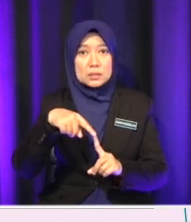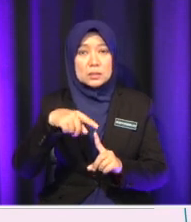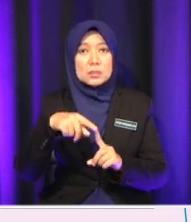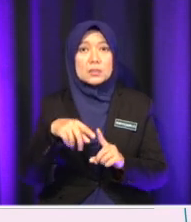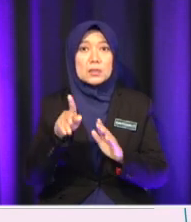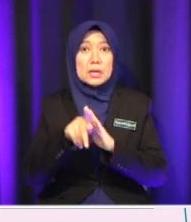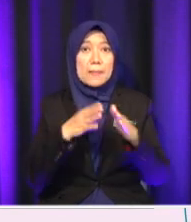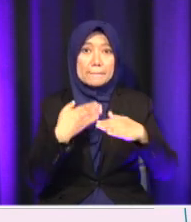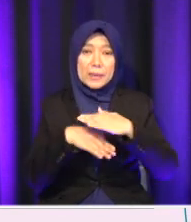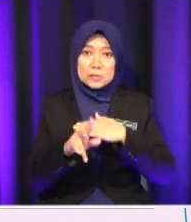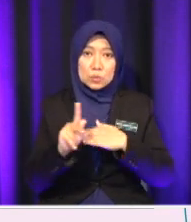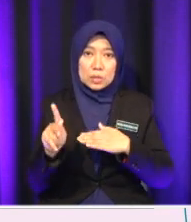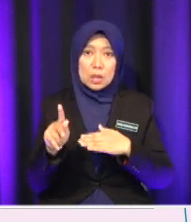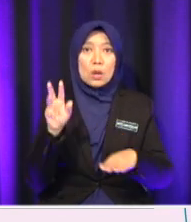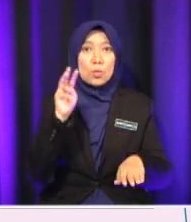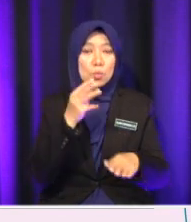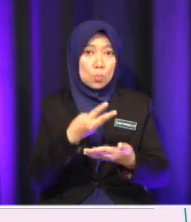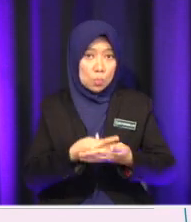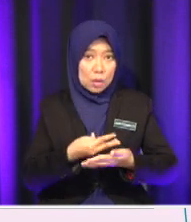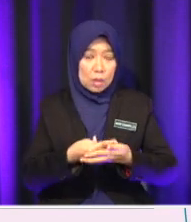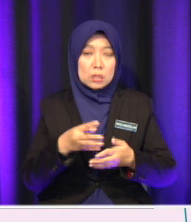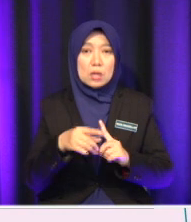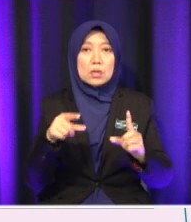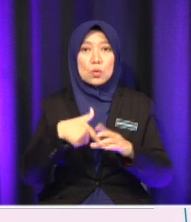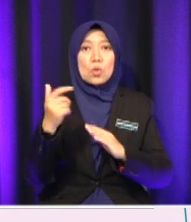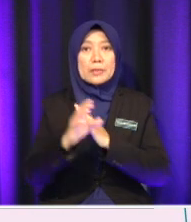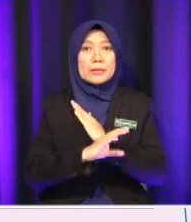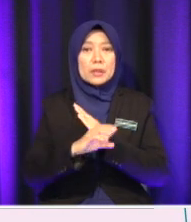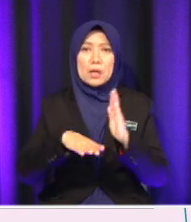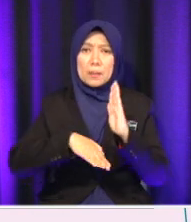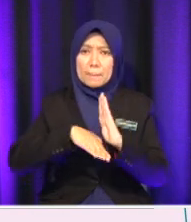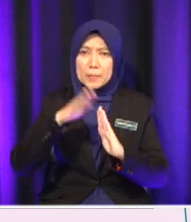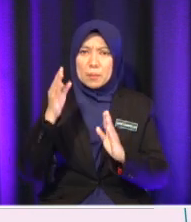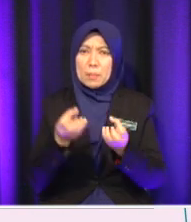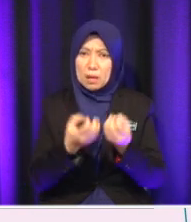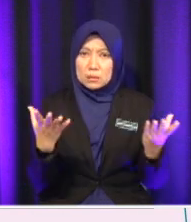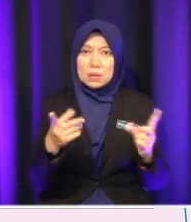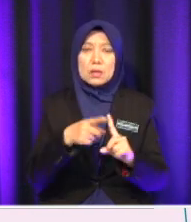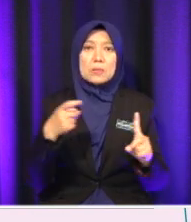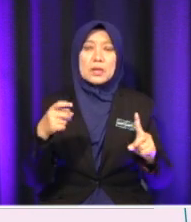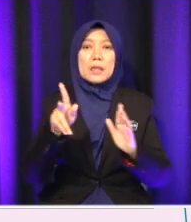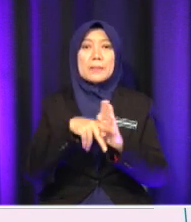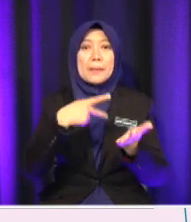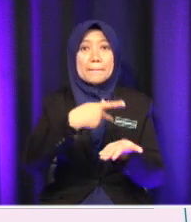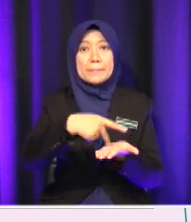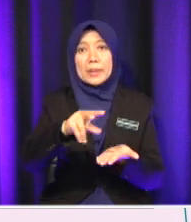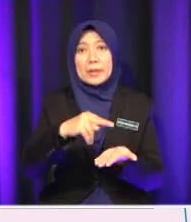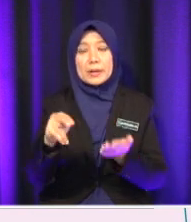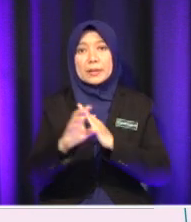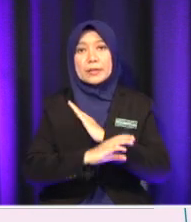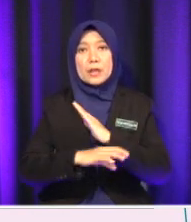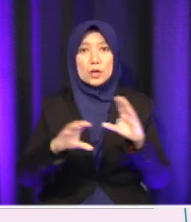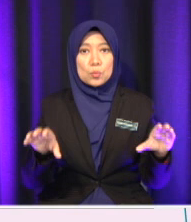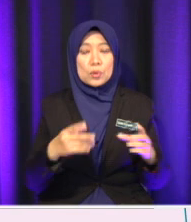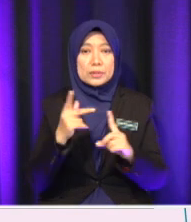kemasukan uang daripada luar negara lebih banyak daripada pembayarannya negara kena